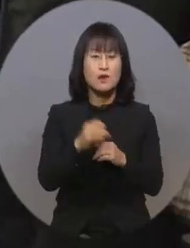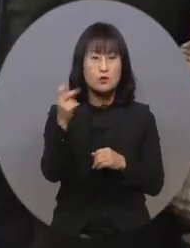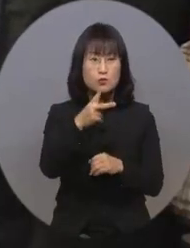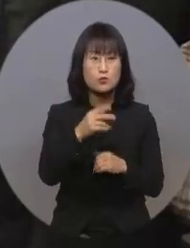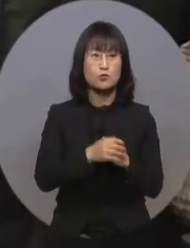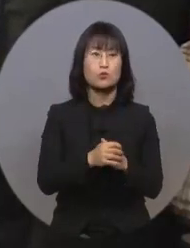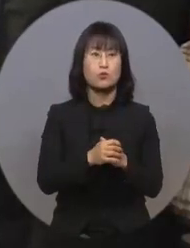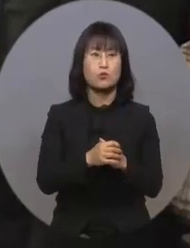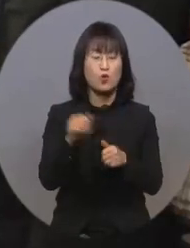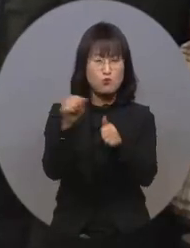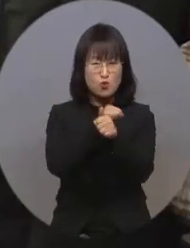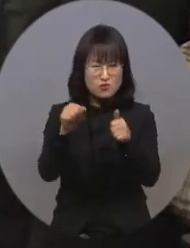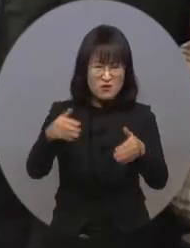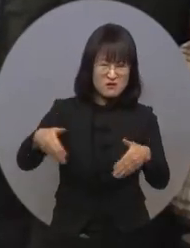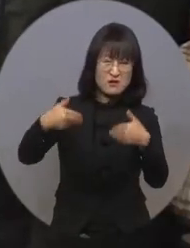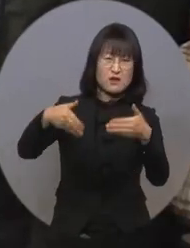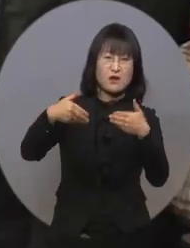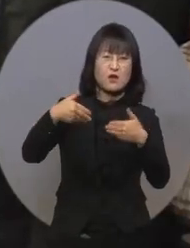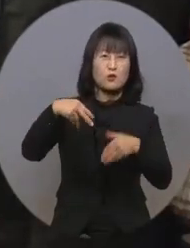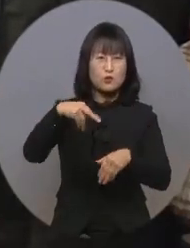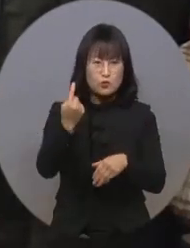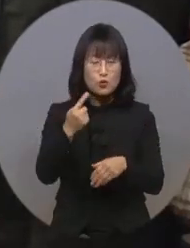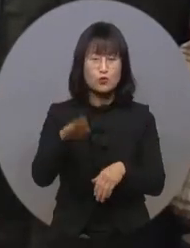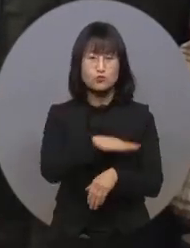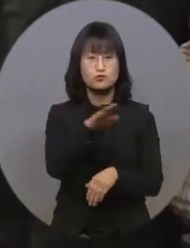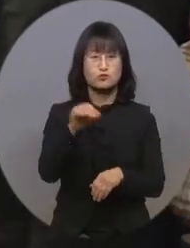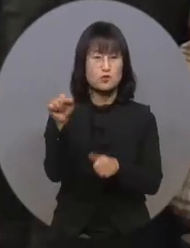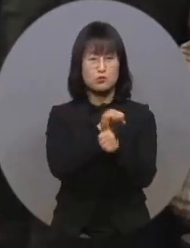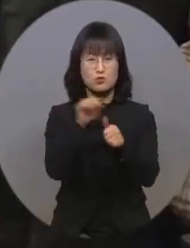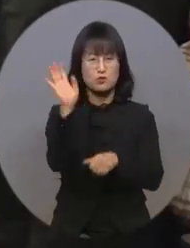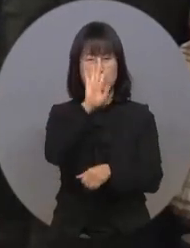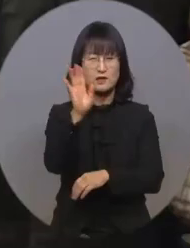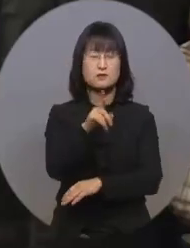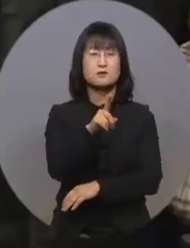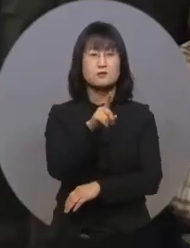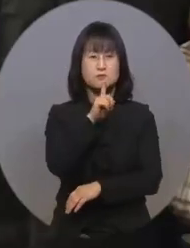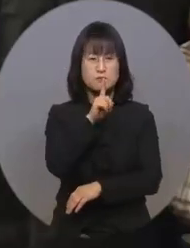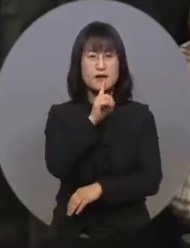폭력을 유발하더라도 비폭력으로 우리는 이야기하겠습니다.